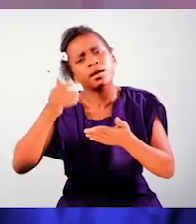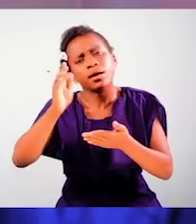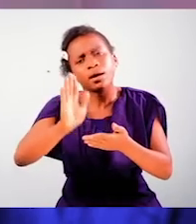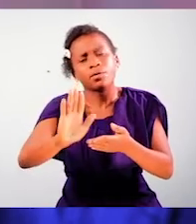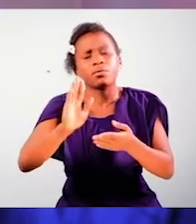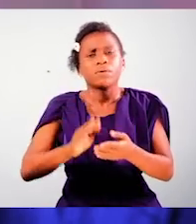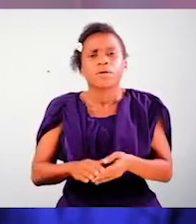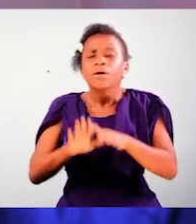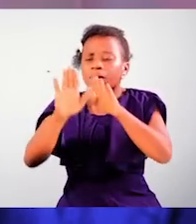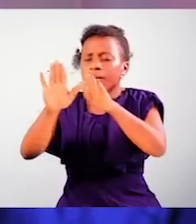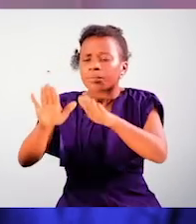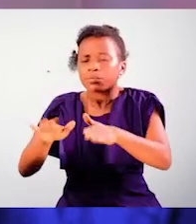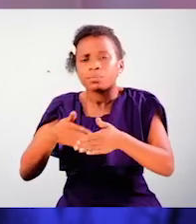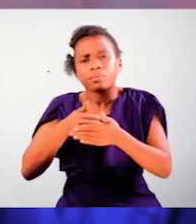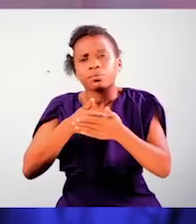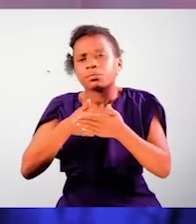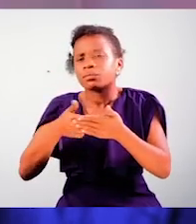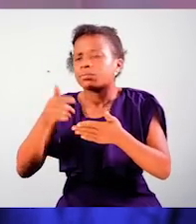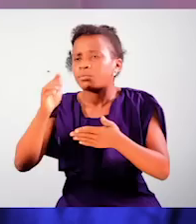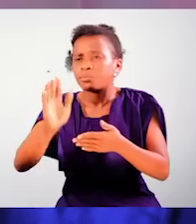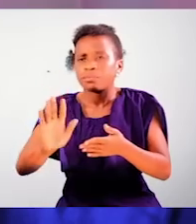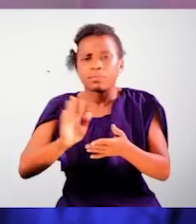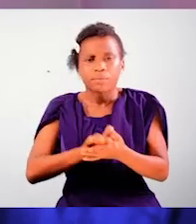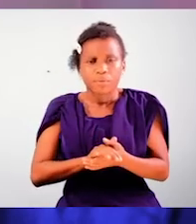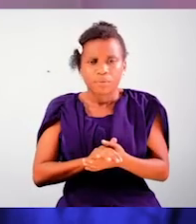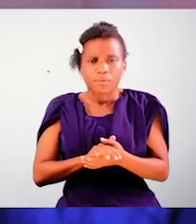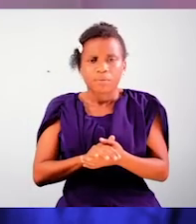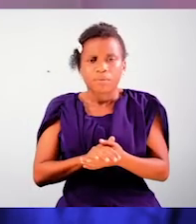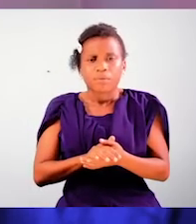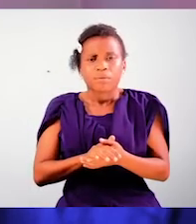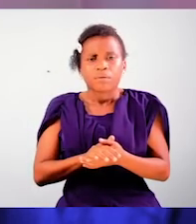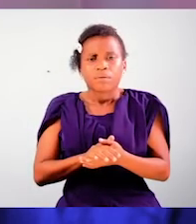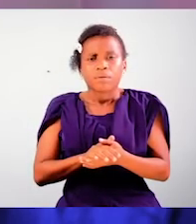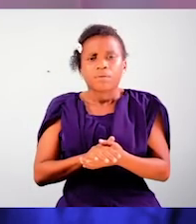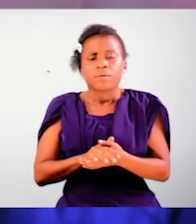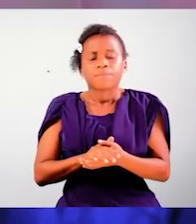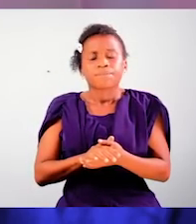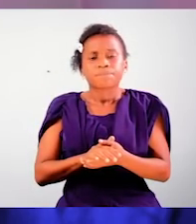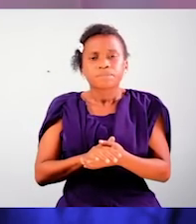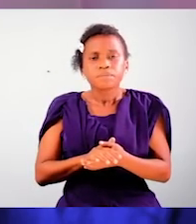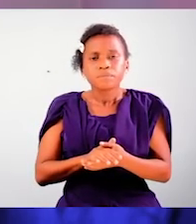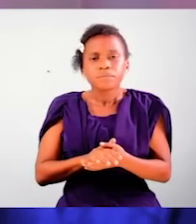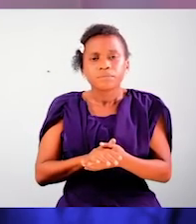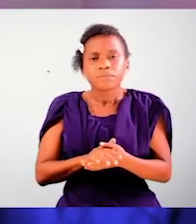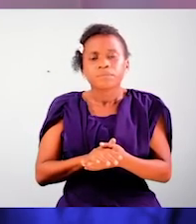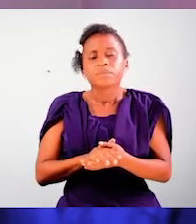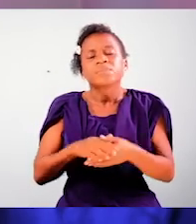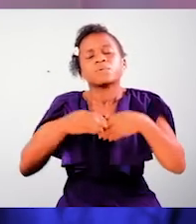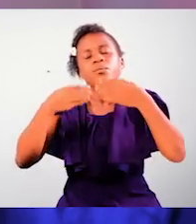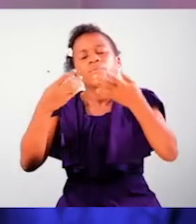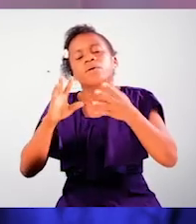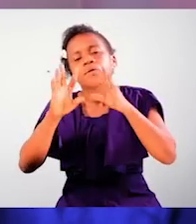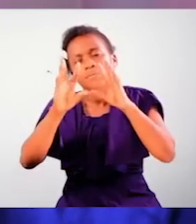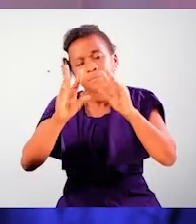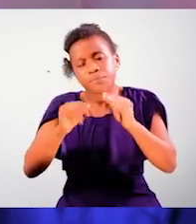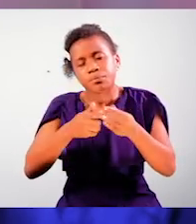Wizi hautumiki, alikuja zimu likaiba. Ni watu wameiba. Kwa hiyo unapopeleka bungeni, peleka na majina ya